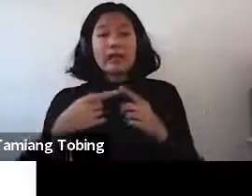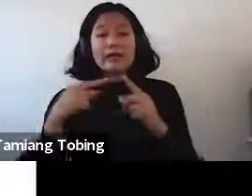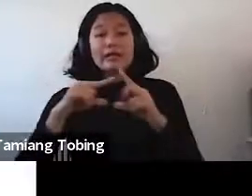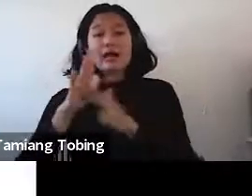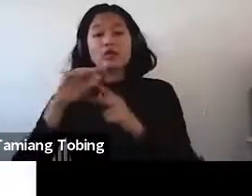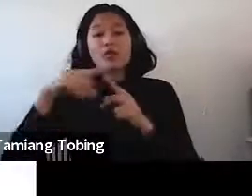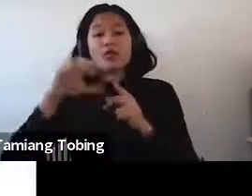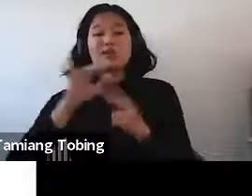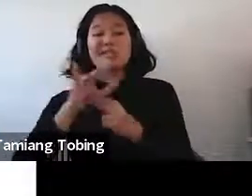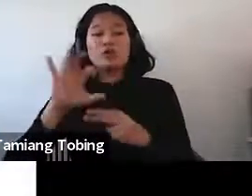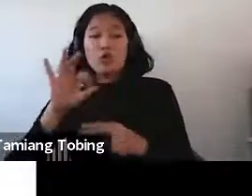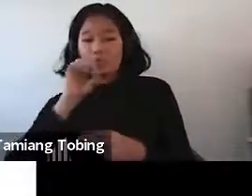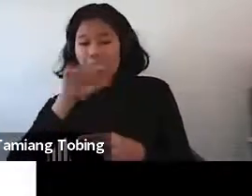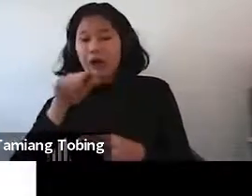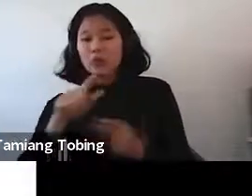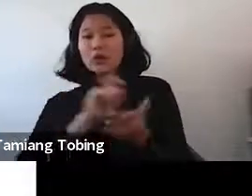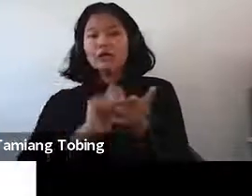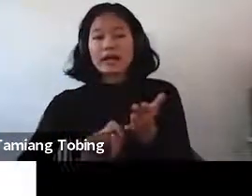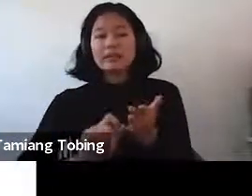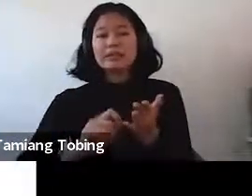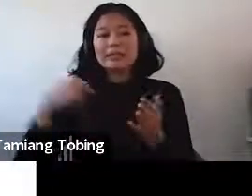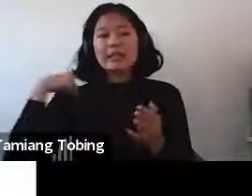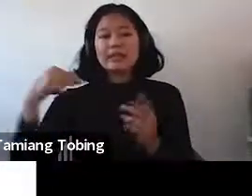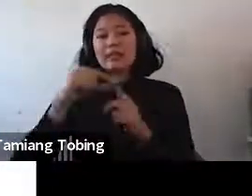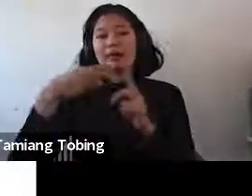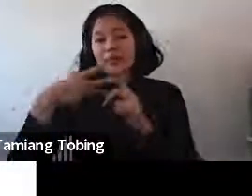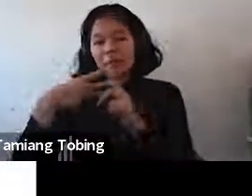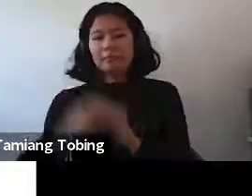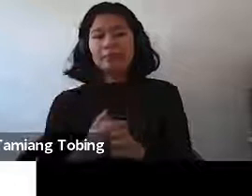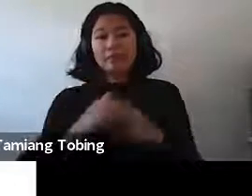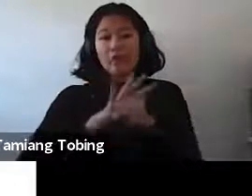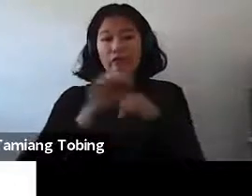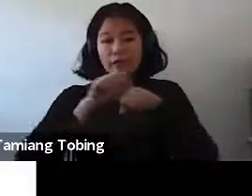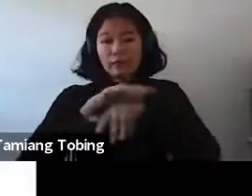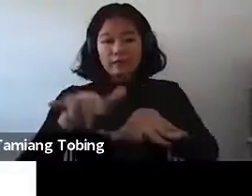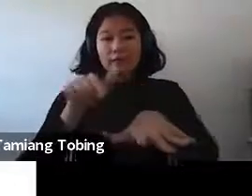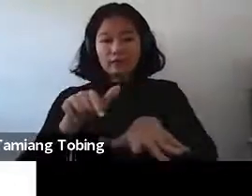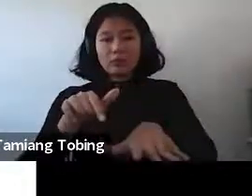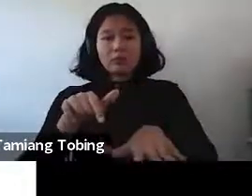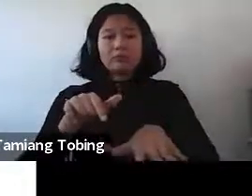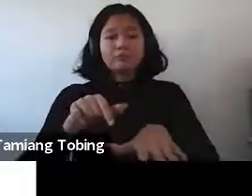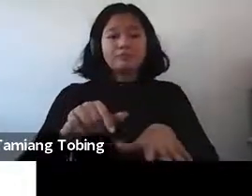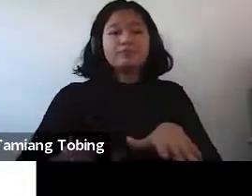Guterres. Beliau adalah Sekretaris Jenderal PBB. Pandemi COVID, pandemic itu